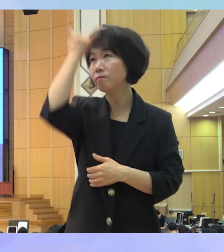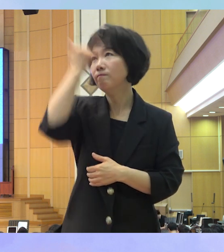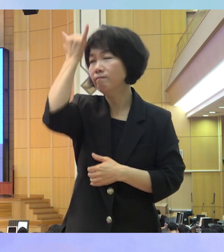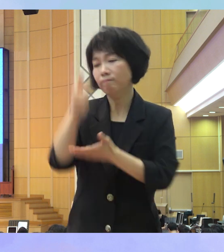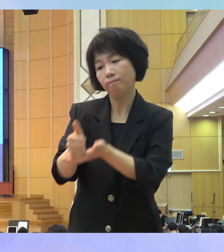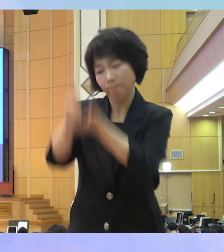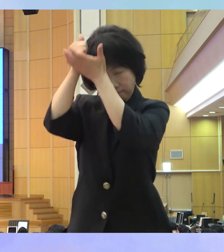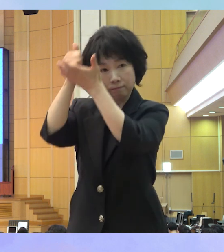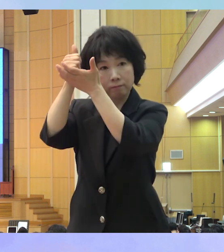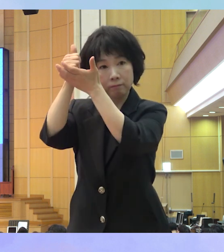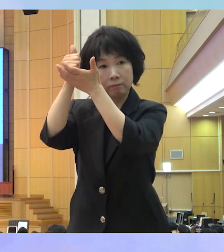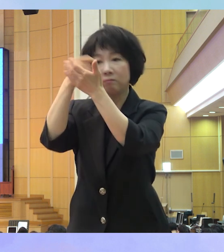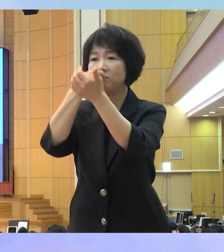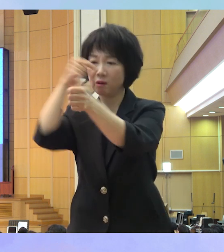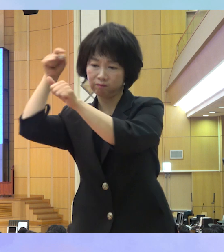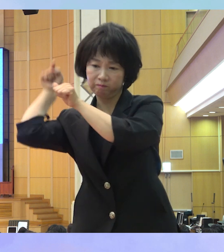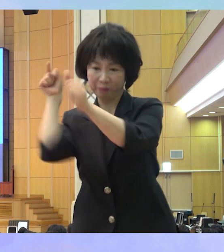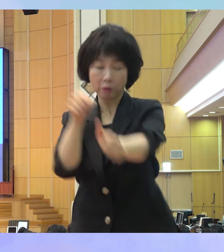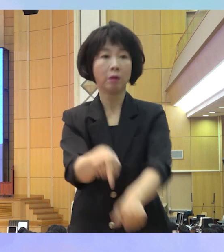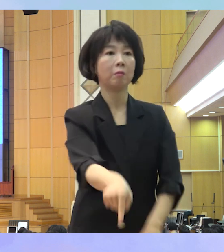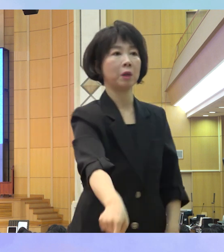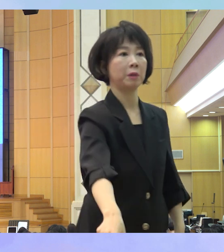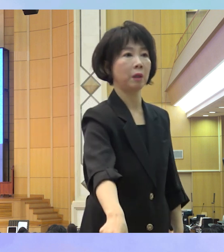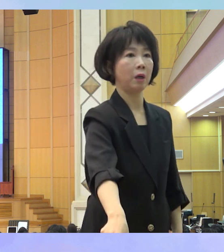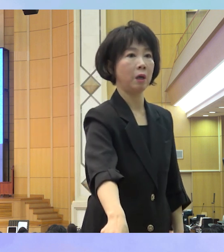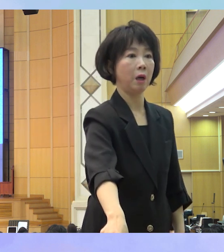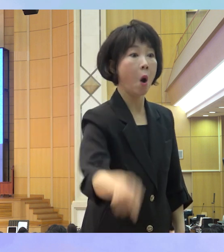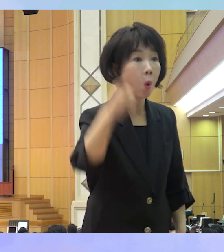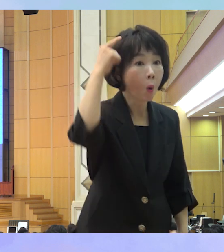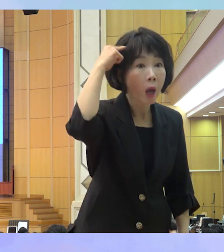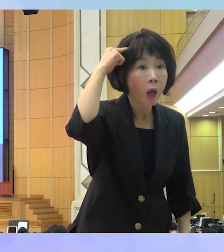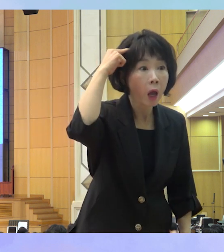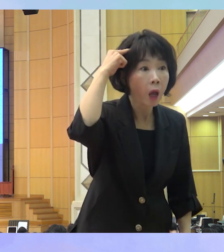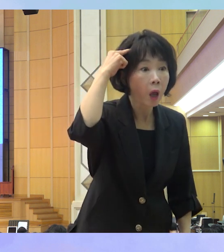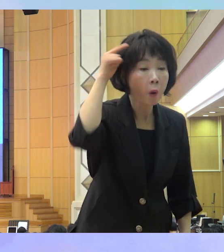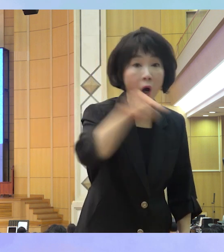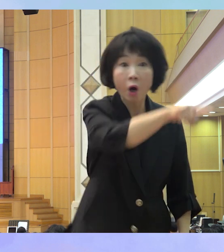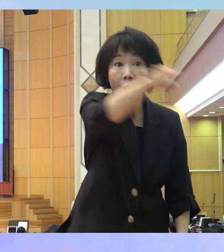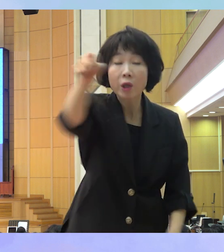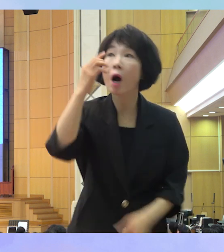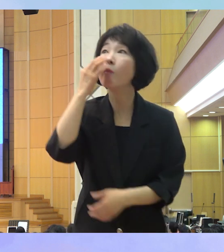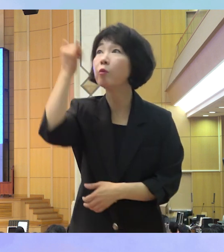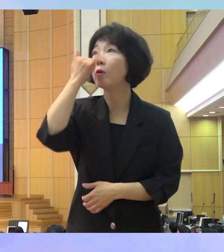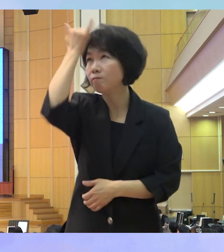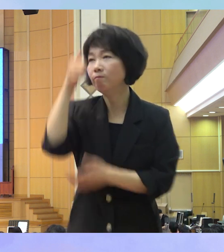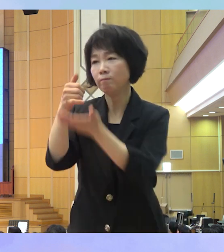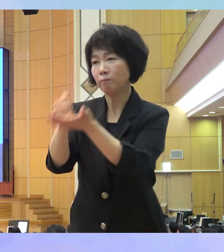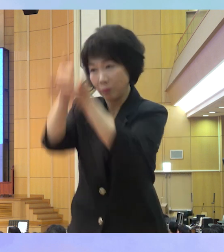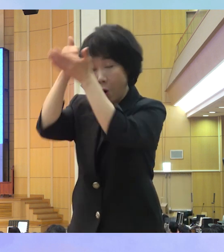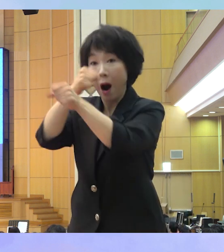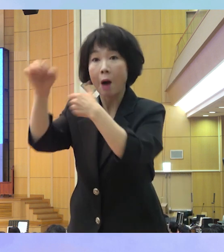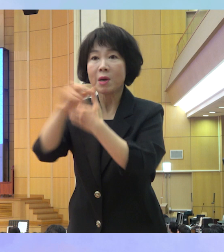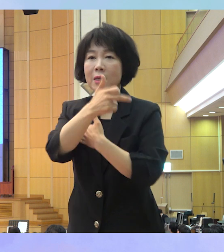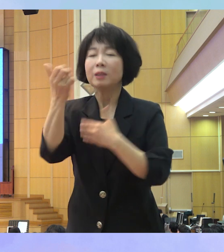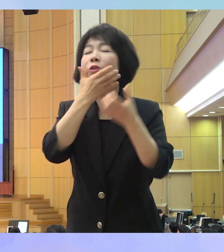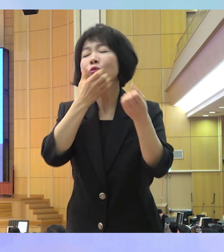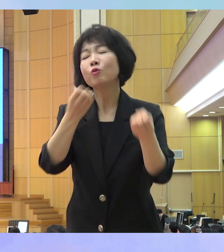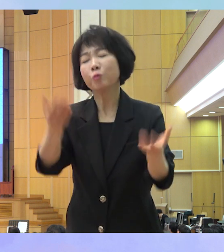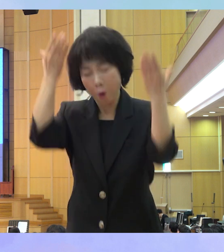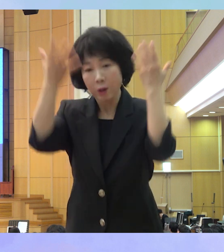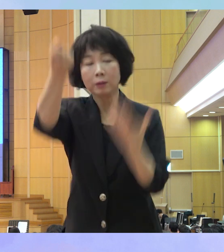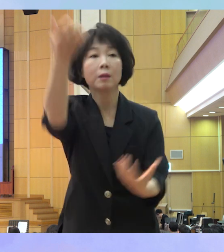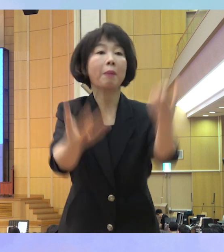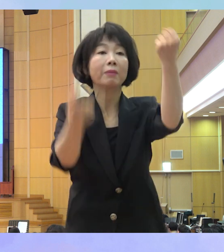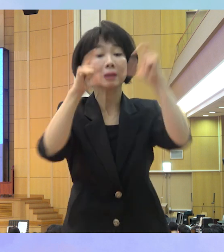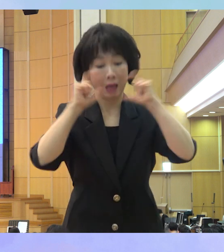공경하라 하고 이것은 이렇게 하면 너희가 어떠한 축복을 받을 것이다 이렇게